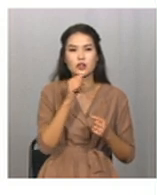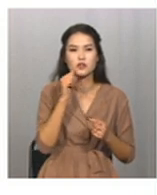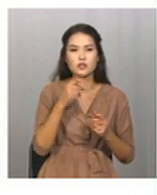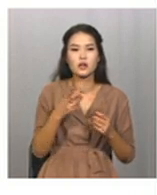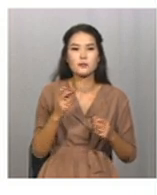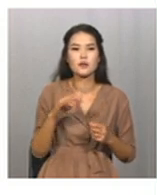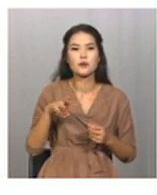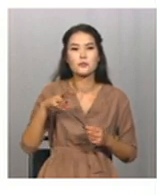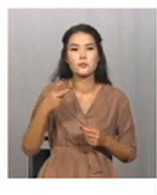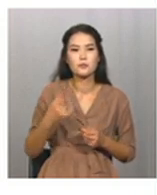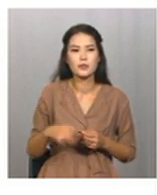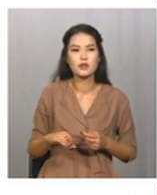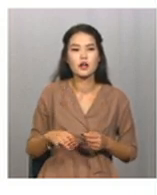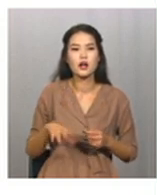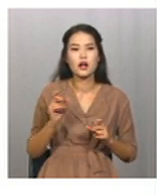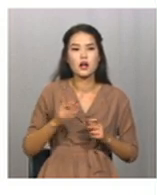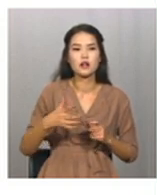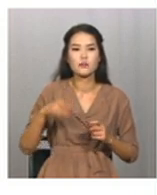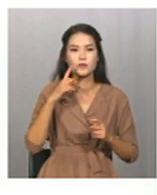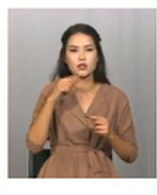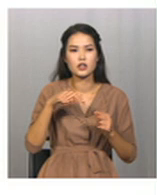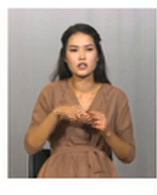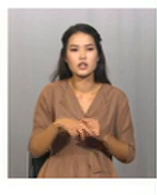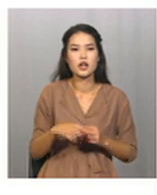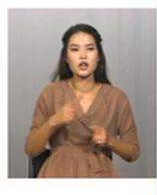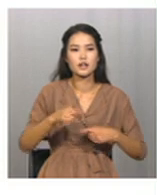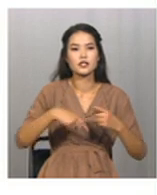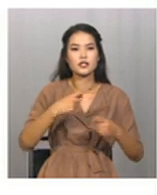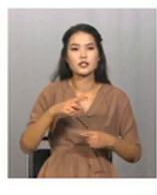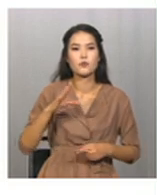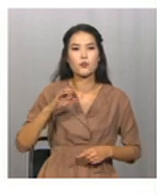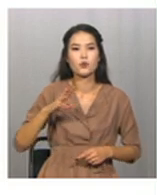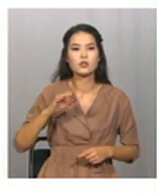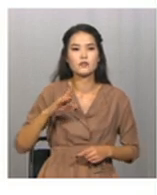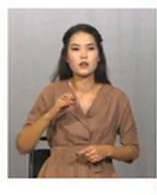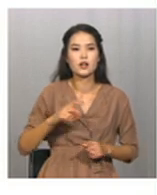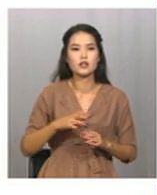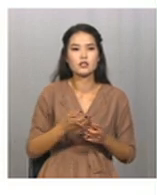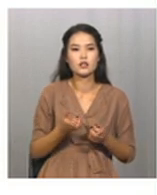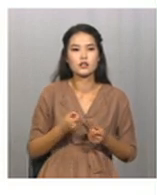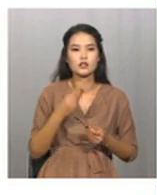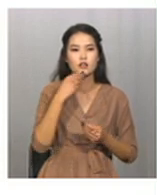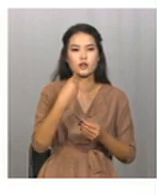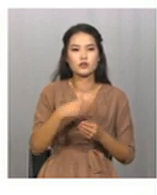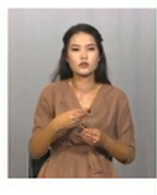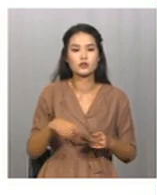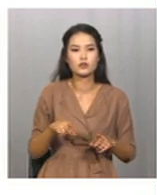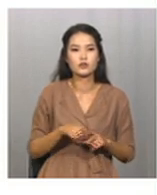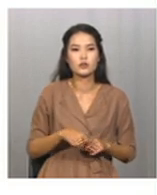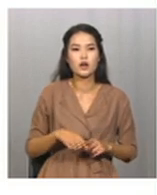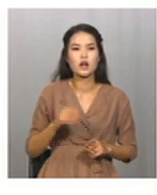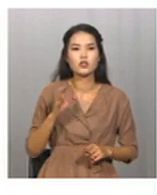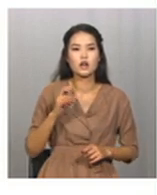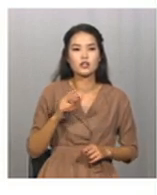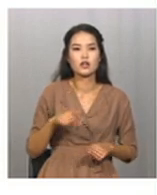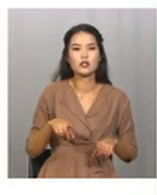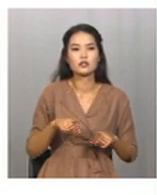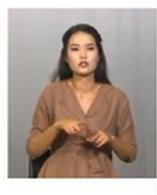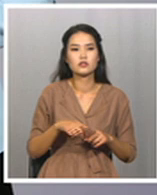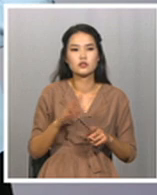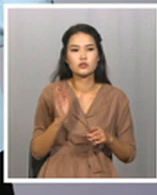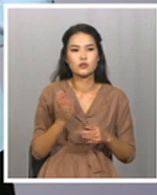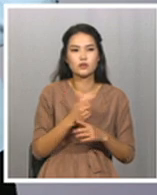білмей, адамдар арасындағы гендік модификацияланған азық-түліктер туралы жаңсақ пікірлер